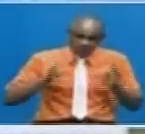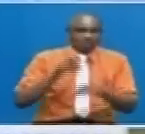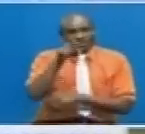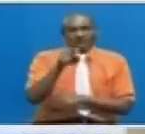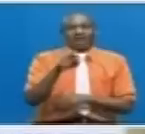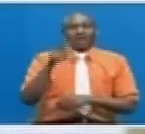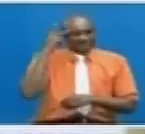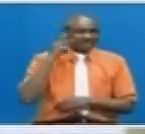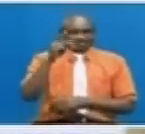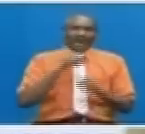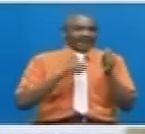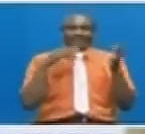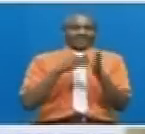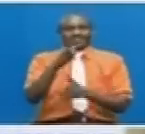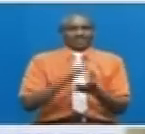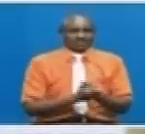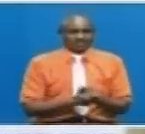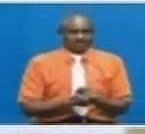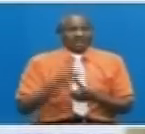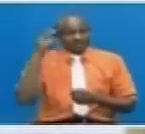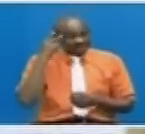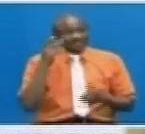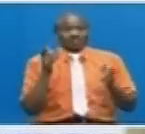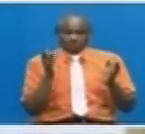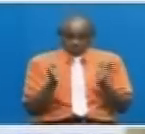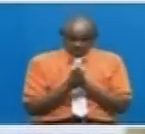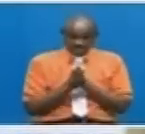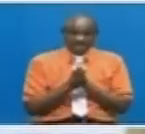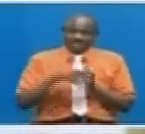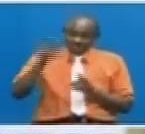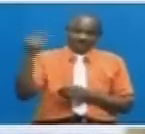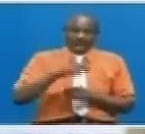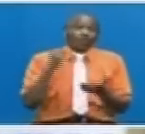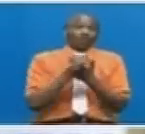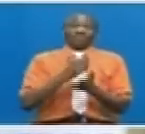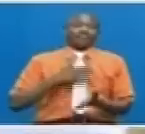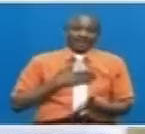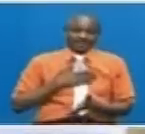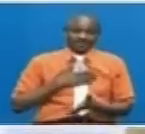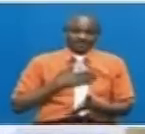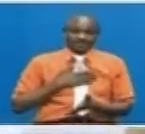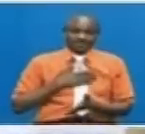are protesting. Wazazi na wanafunzi wote wamekuja kwa ofisi yangu